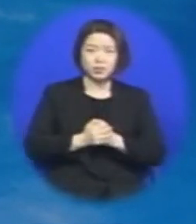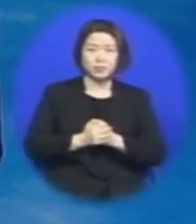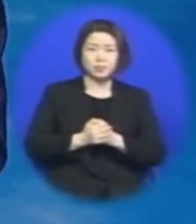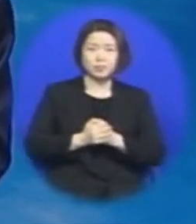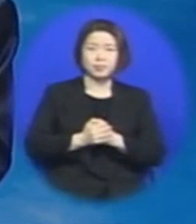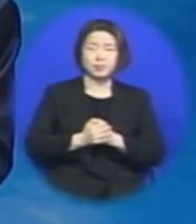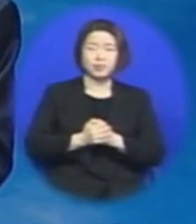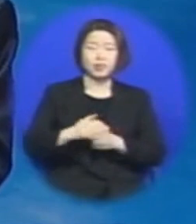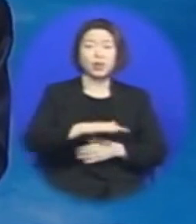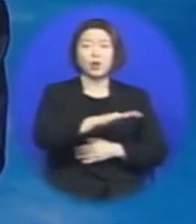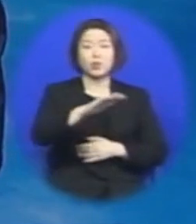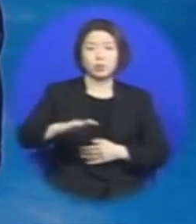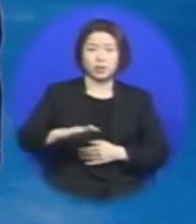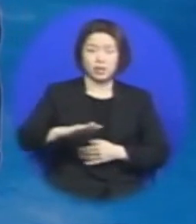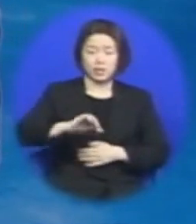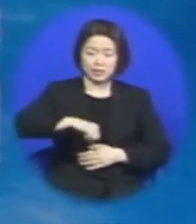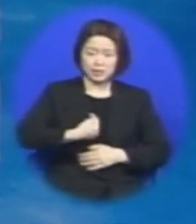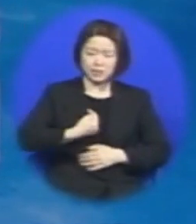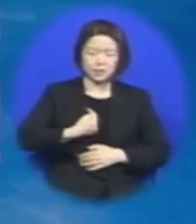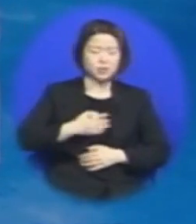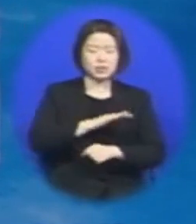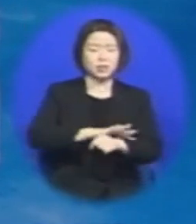꼬꾸라졌다 우리를